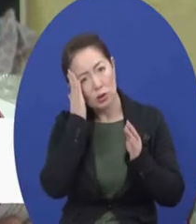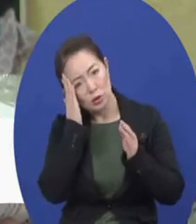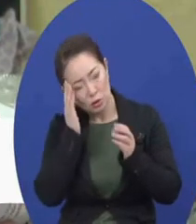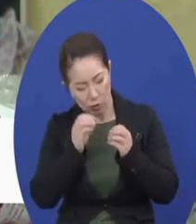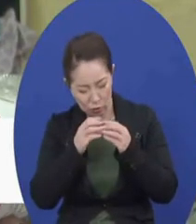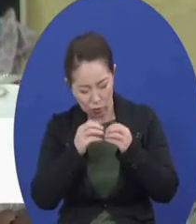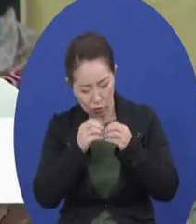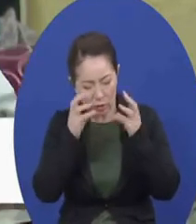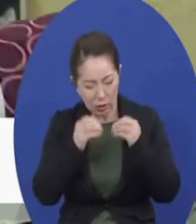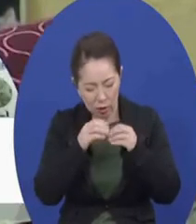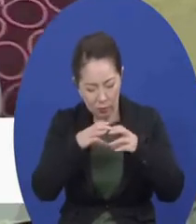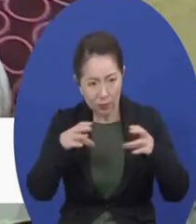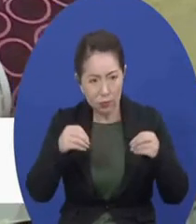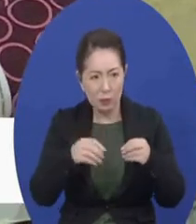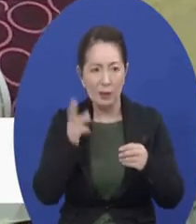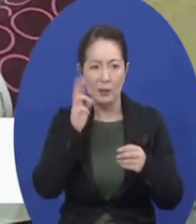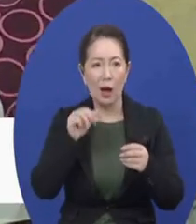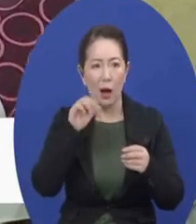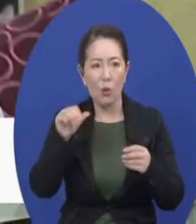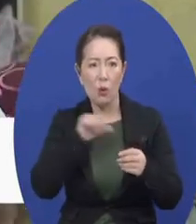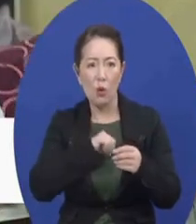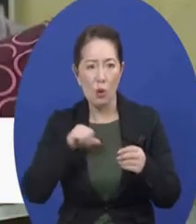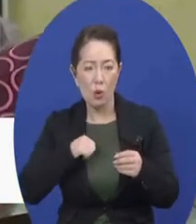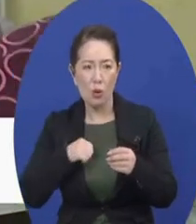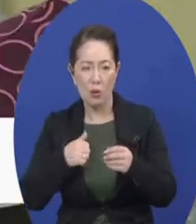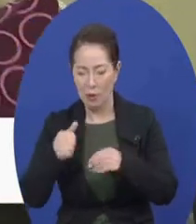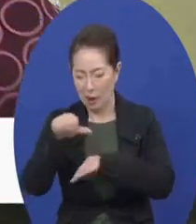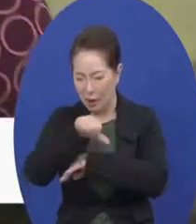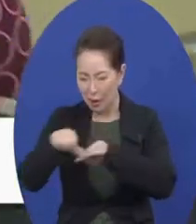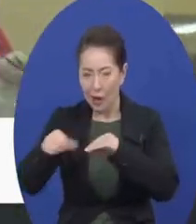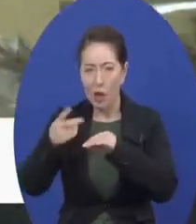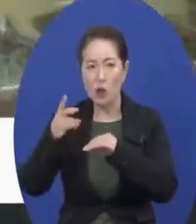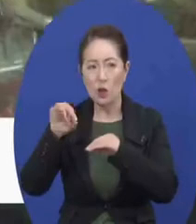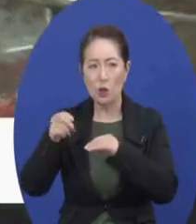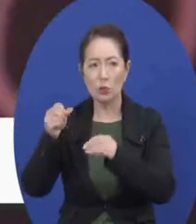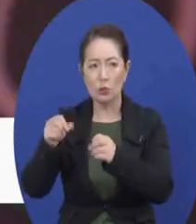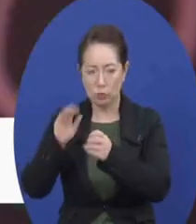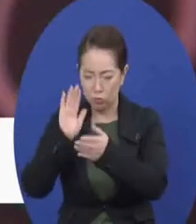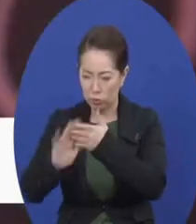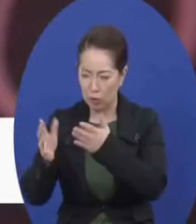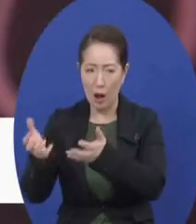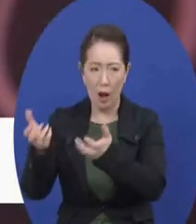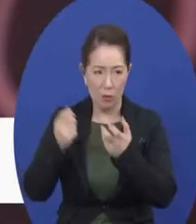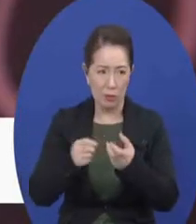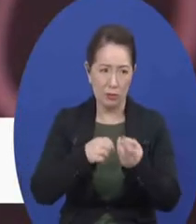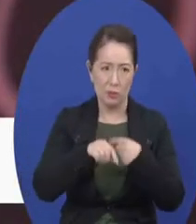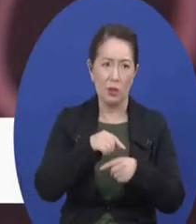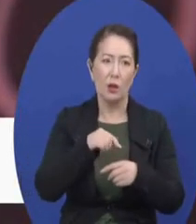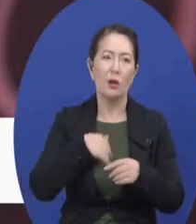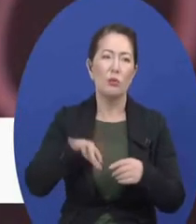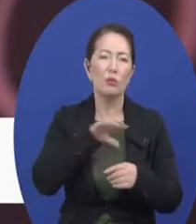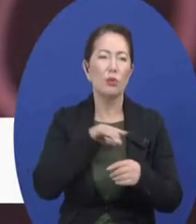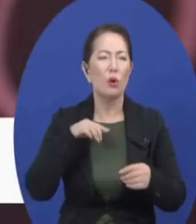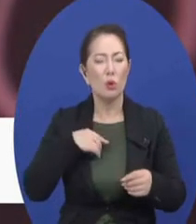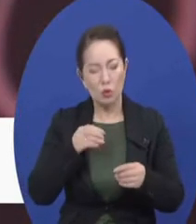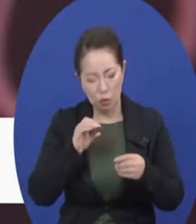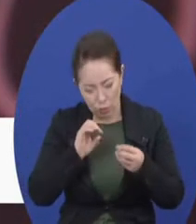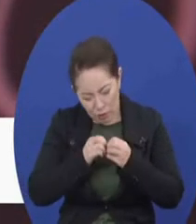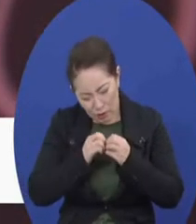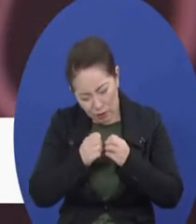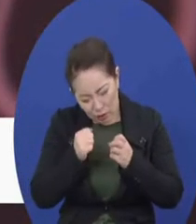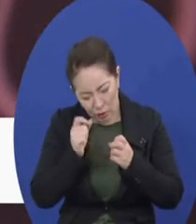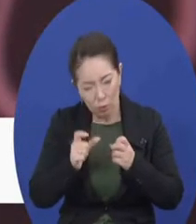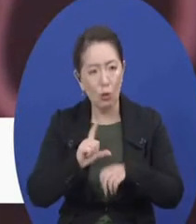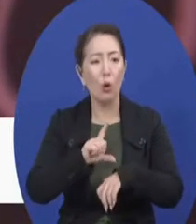бид нэр өөрийн гэсэн энэ одоо даав гэхэд л бид нэр гайлаар нөт дамжсан бүтээгдэхүүн авчихаа штэ. Бид ингээ юм хийж чаддаг хүмүүс нь уцраад